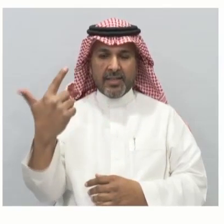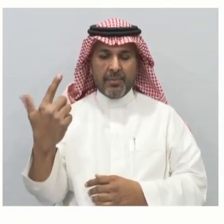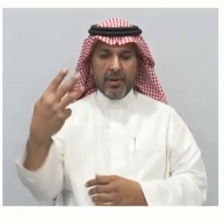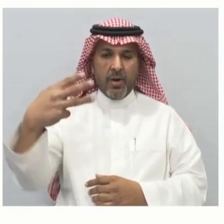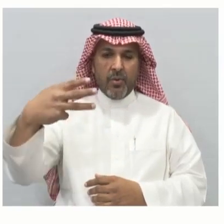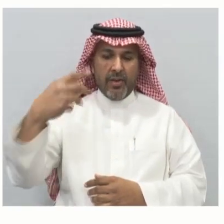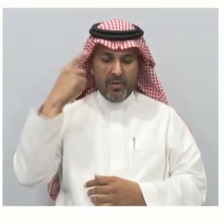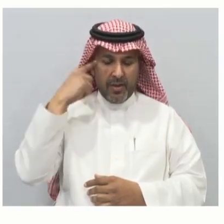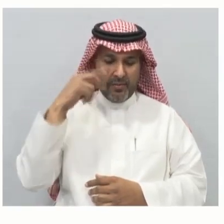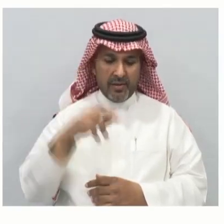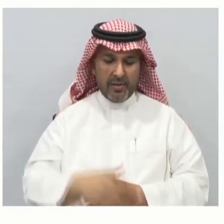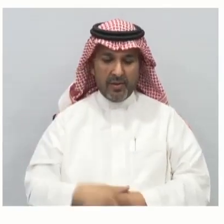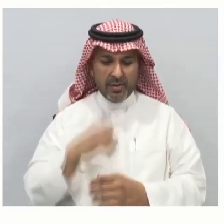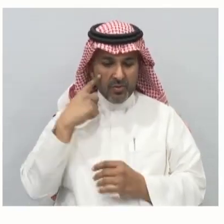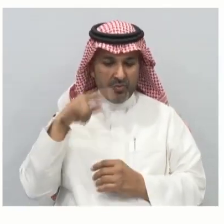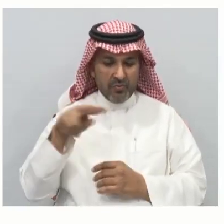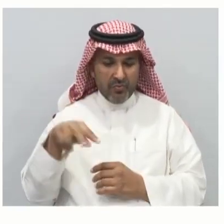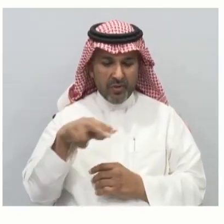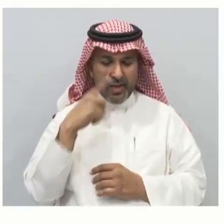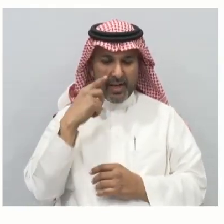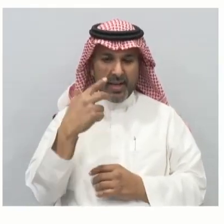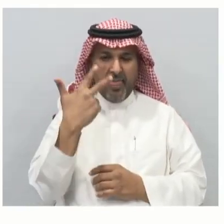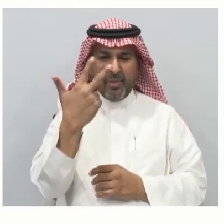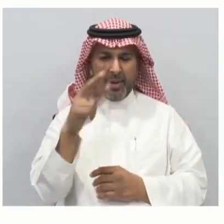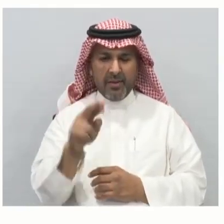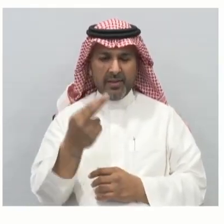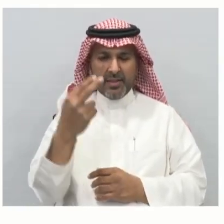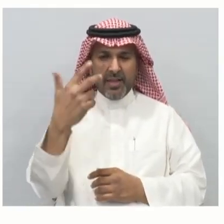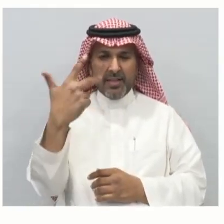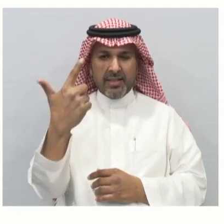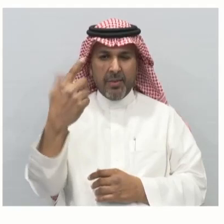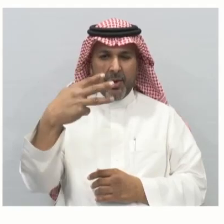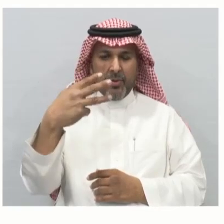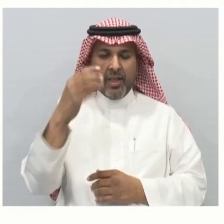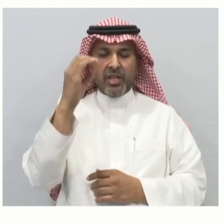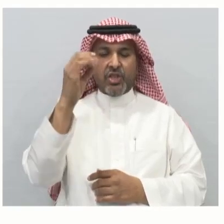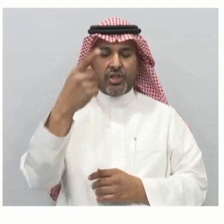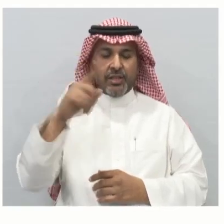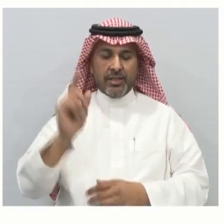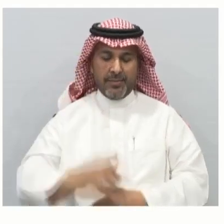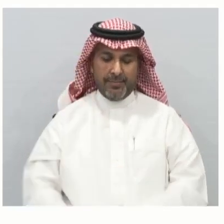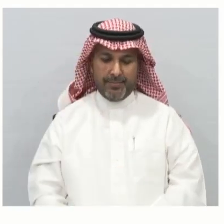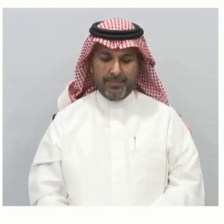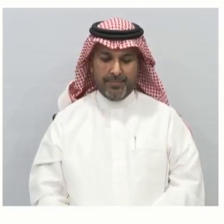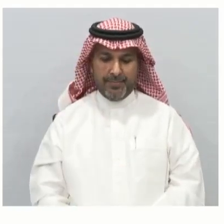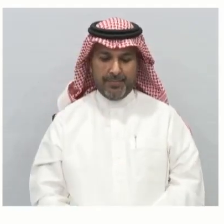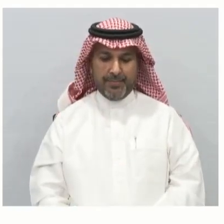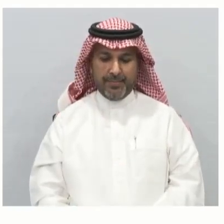نبحث الان عن اجابتي تجد انها الفقره جيم هي الاجابه الصحيحه